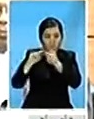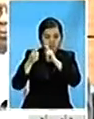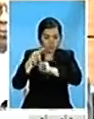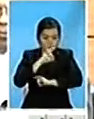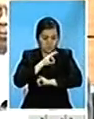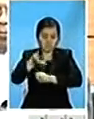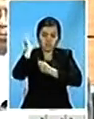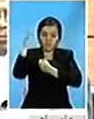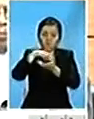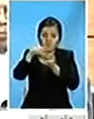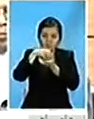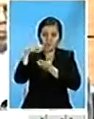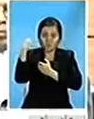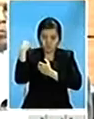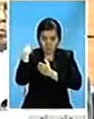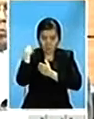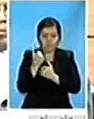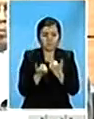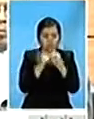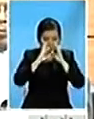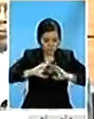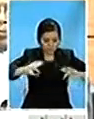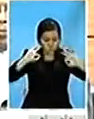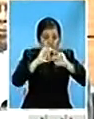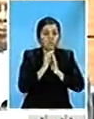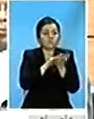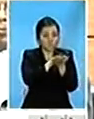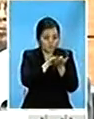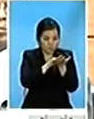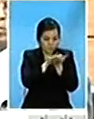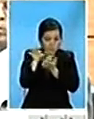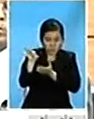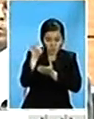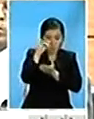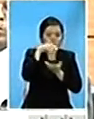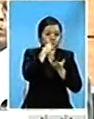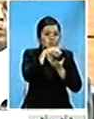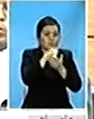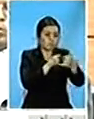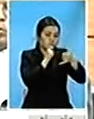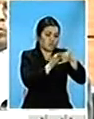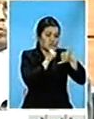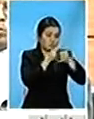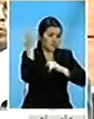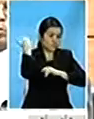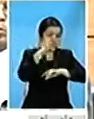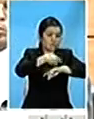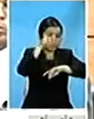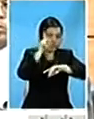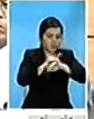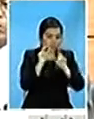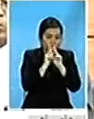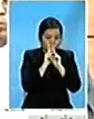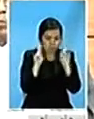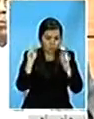มจะพูดแต่ว่าผมมีความจำเป็นที่ต้องขออนุญาตนะครับหยิบยกคำสัมภาษณ์ของท่านประธานกรรมาธิ